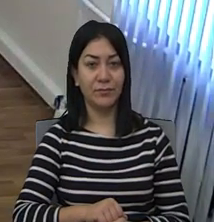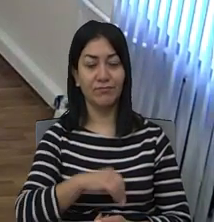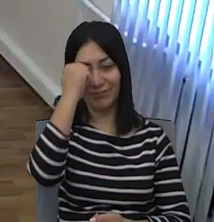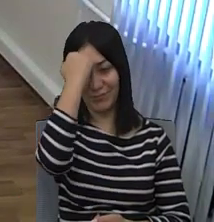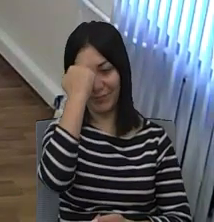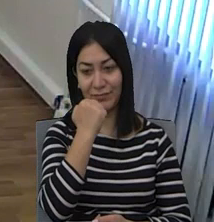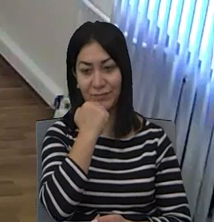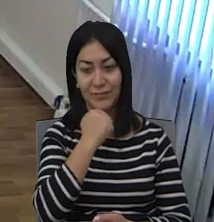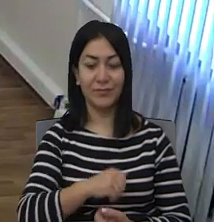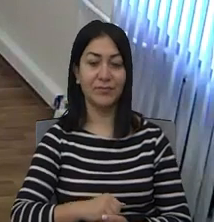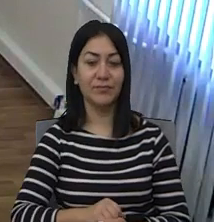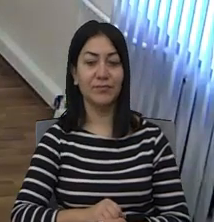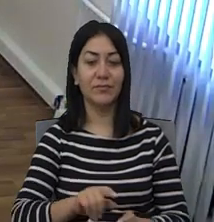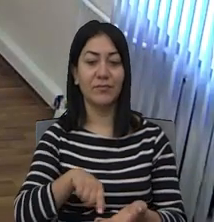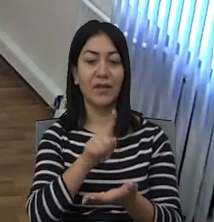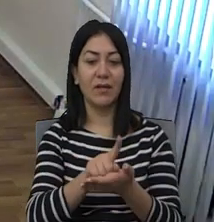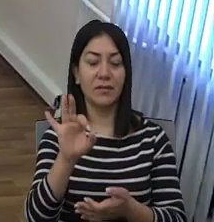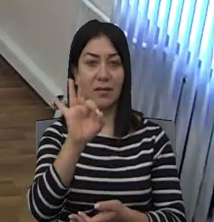Շնորհակալություն։ Հարցերը։